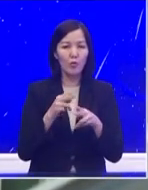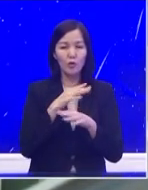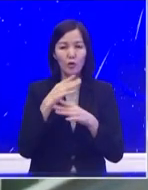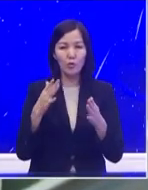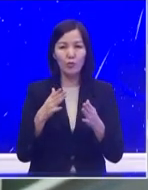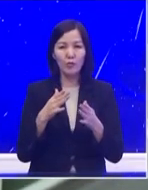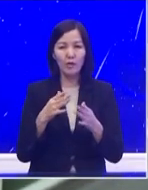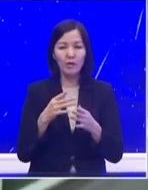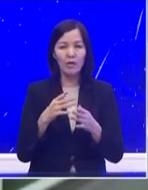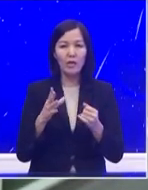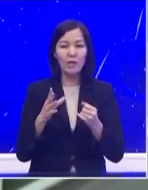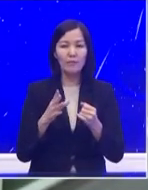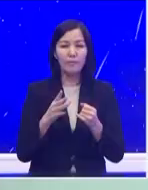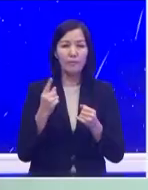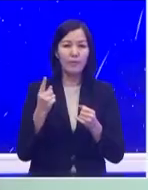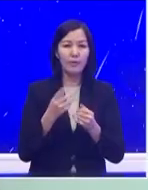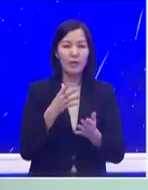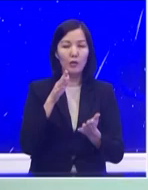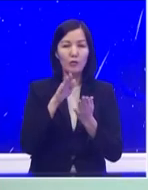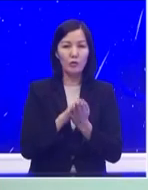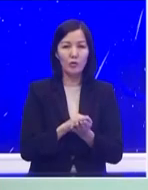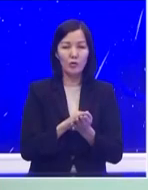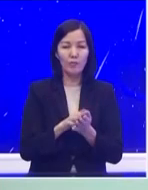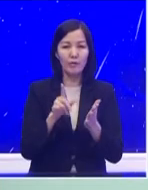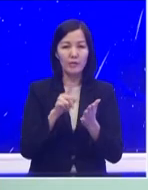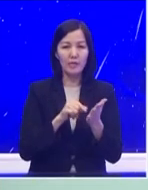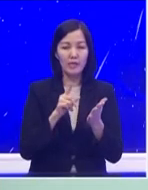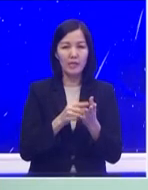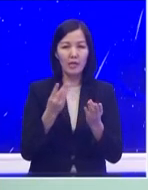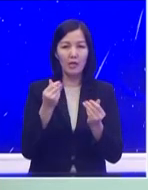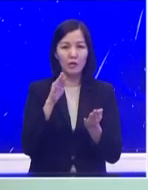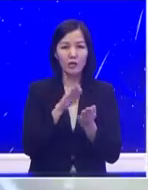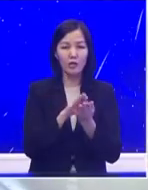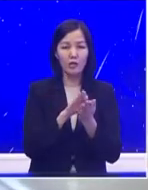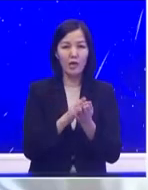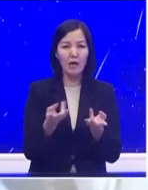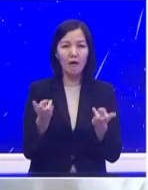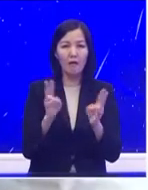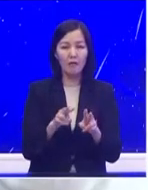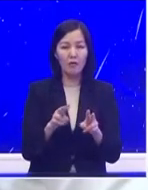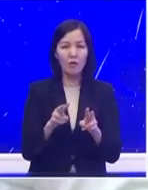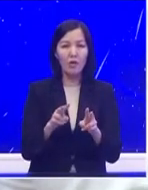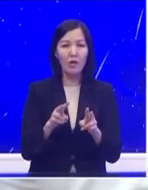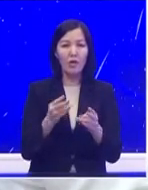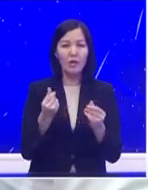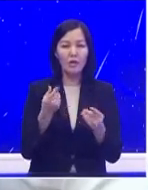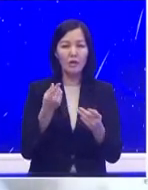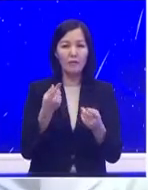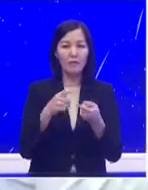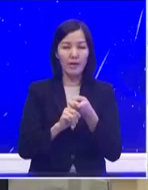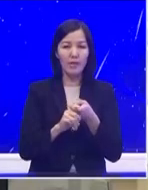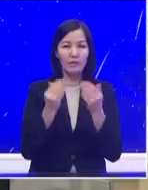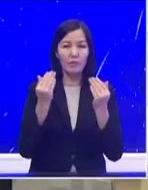бір жолғы төлем төлеу тәртібі, қайтыс болған салымшының зейнетақы жинақтарын мұраға қалдыру және жалпы жинақ жүйесіне қатысты.